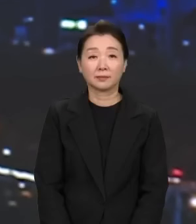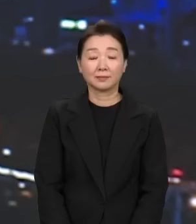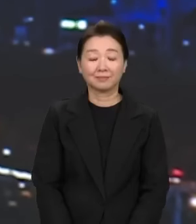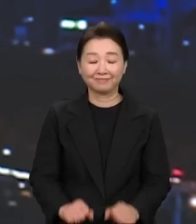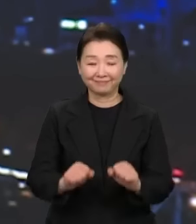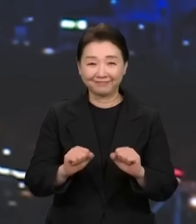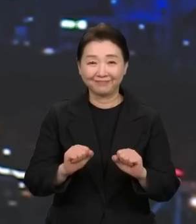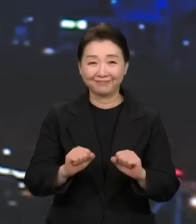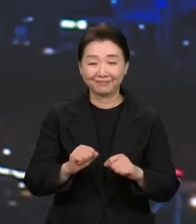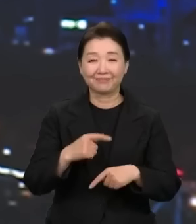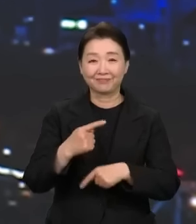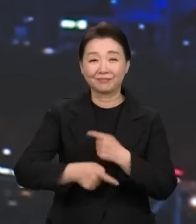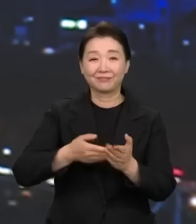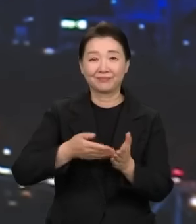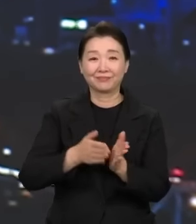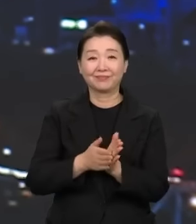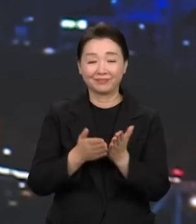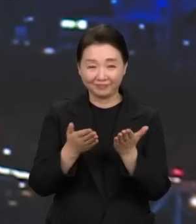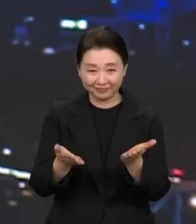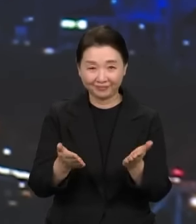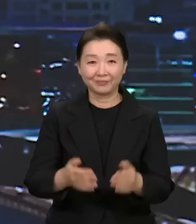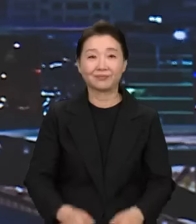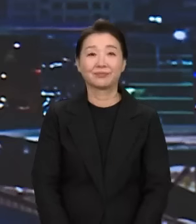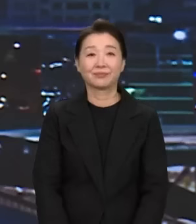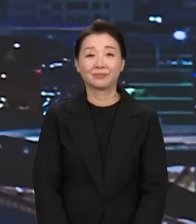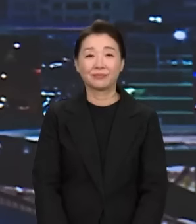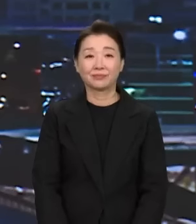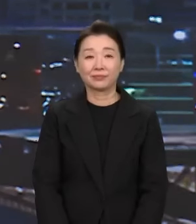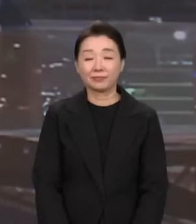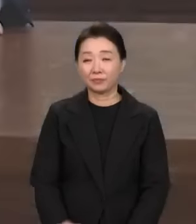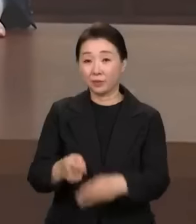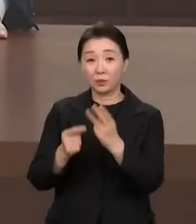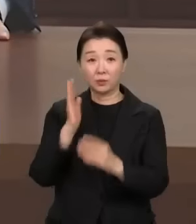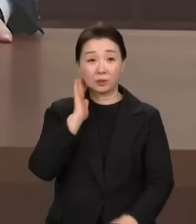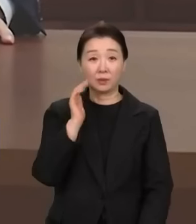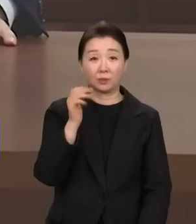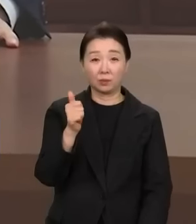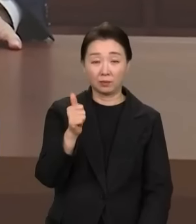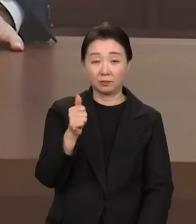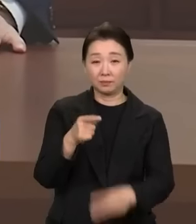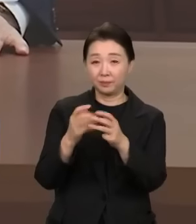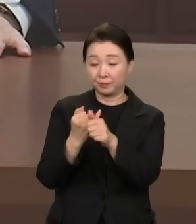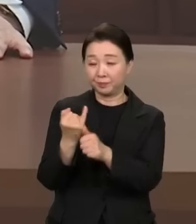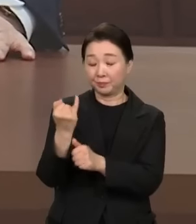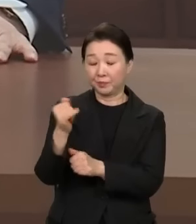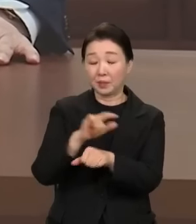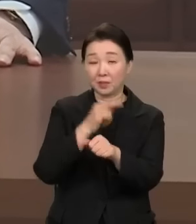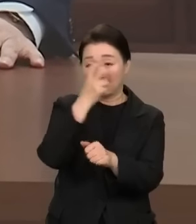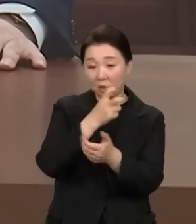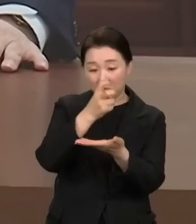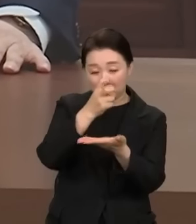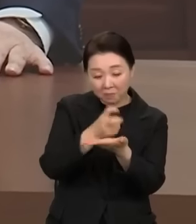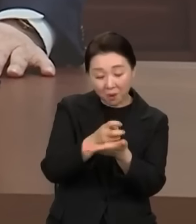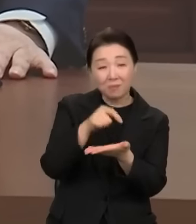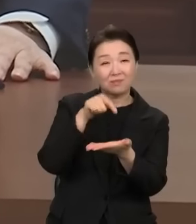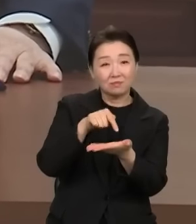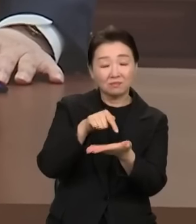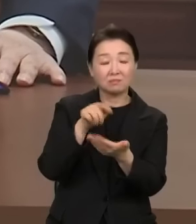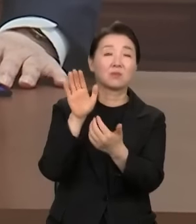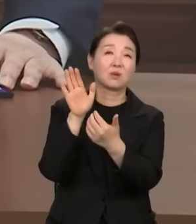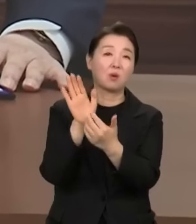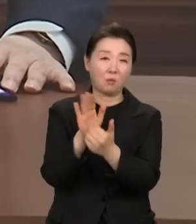시청자 여러분, JTBC 뉴스룸을 시작하겠습니다. 윤석열 대통령이 김건희 여사 특검법에 대해 또